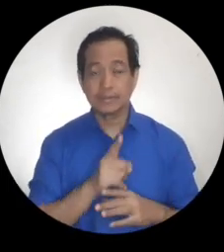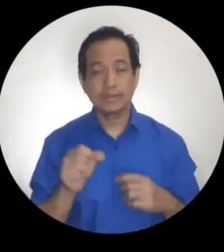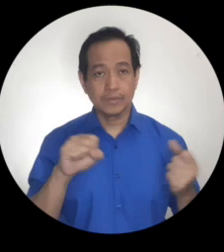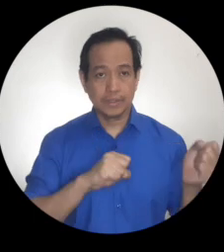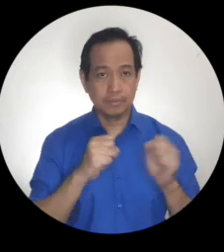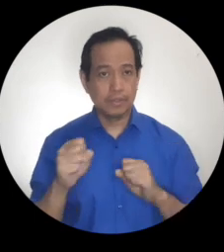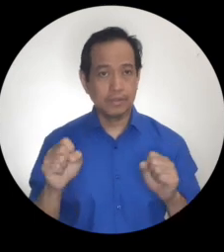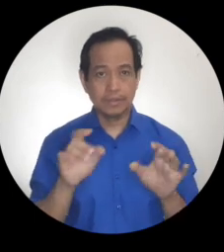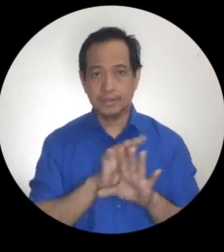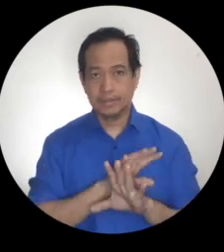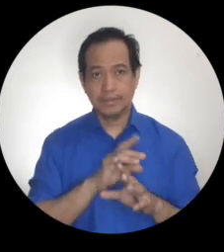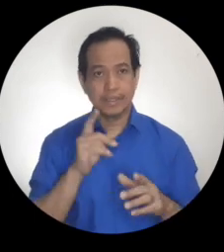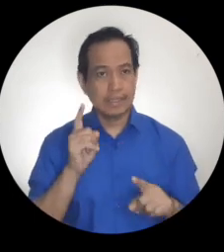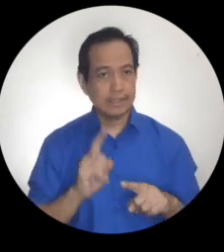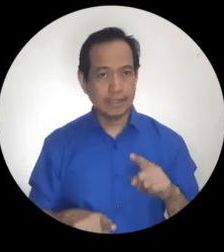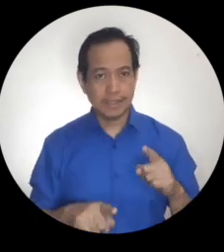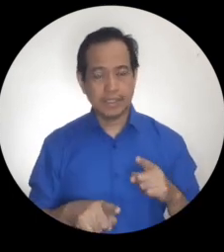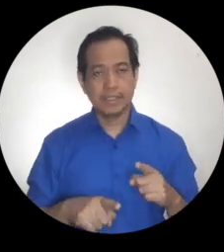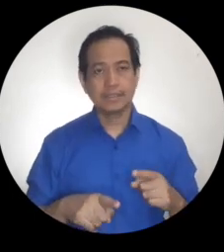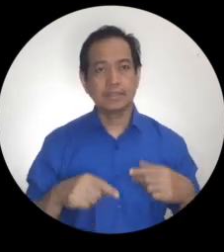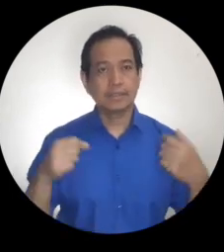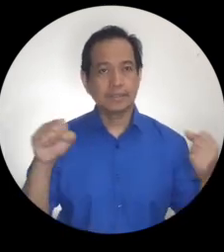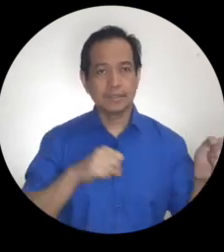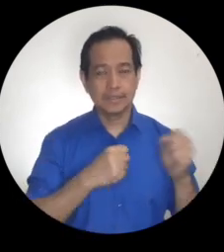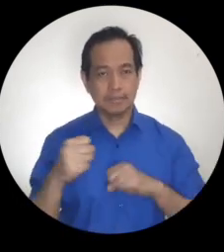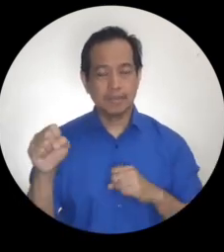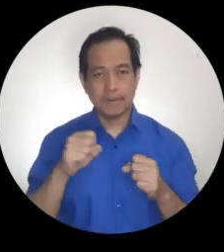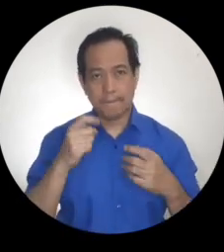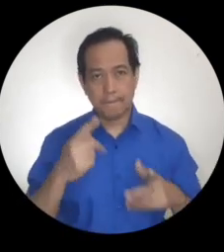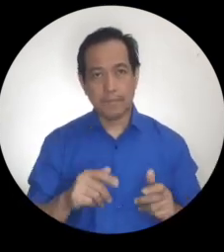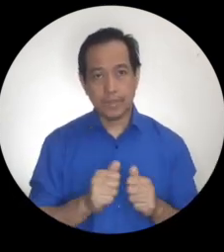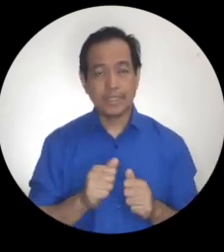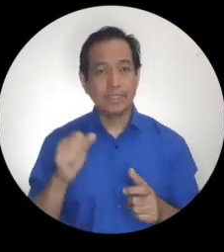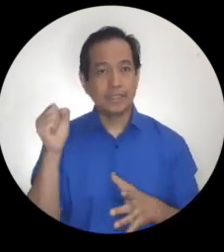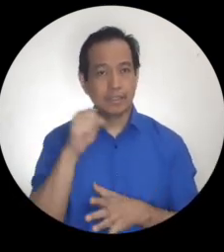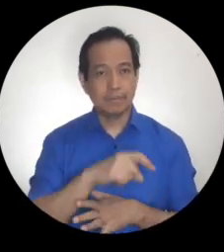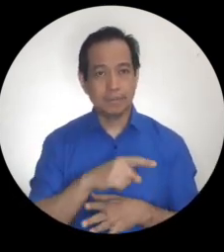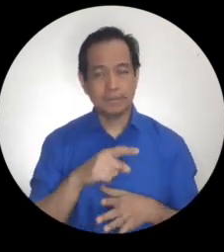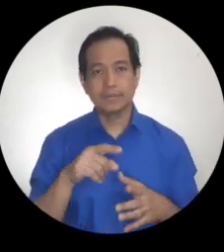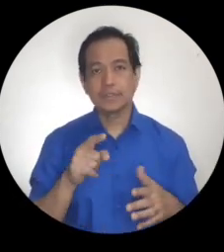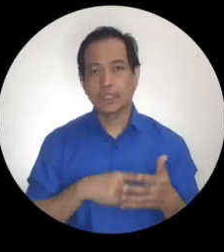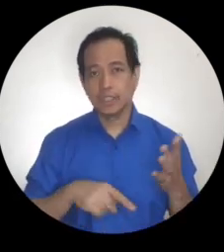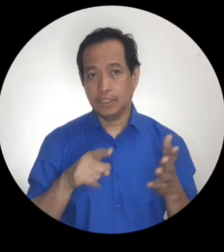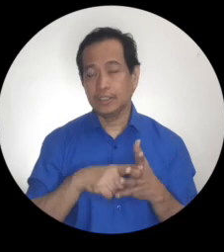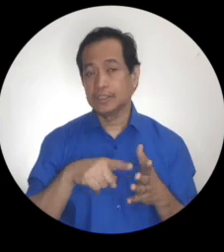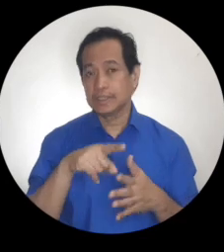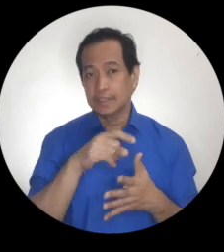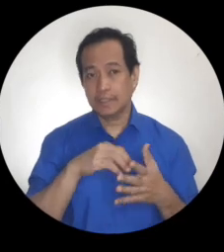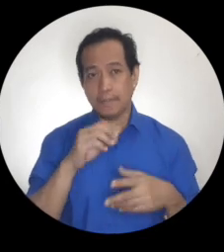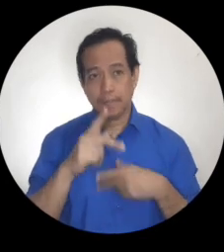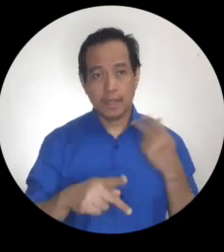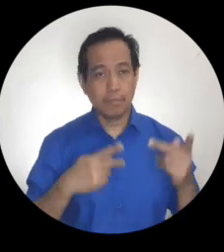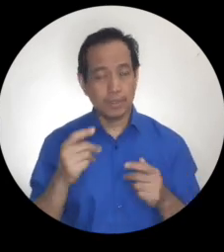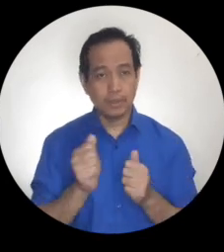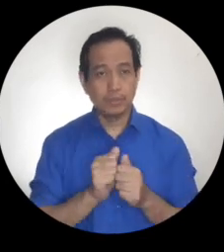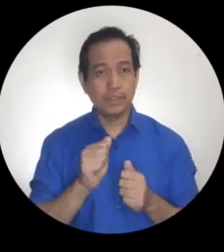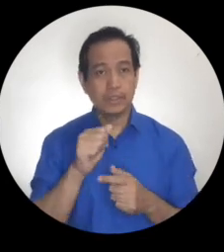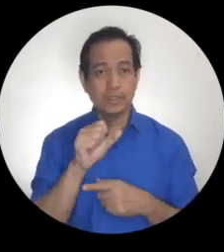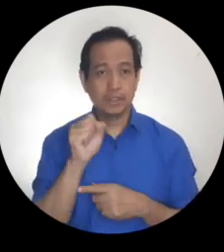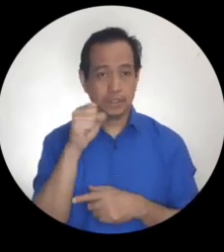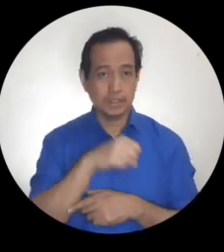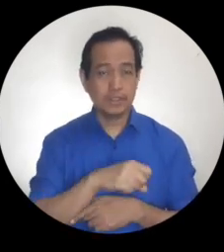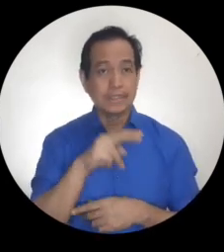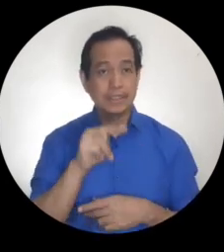yon. Sports. Hindi daw pwede mag-sports ang tao na may scoliosis. On the contrary, people who